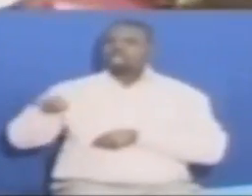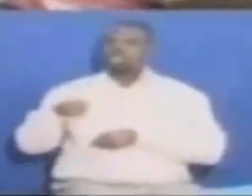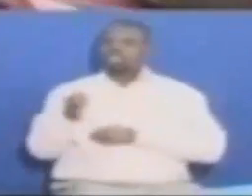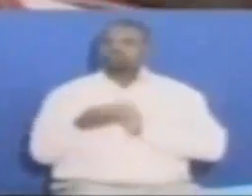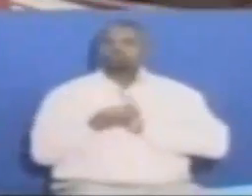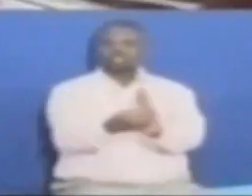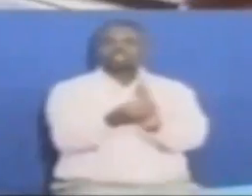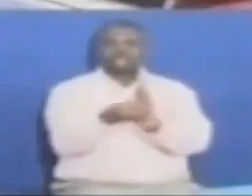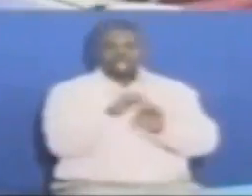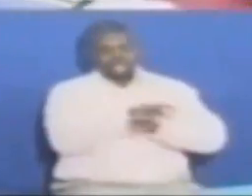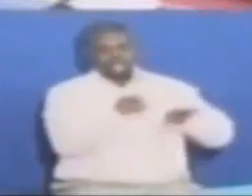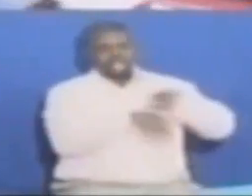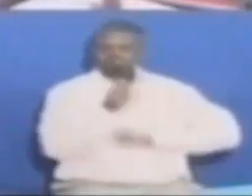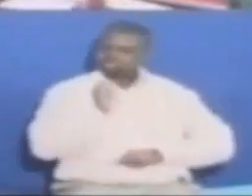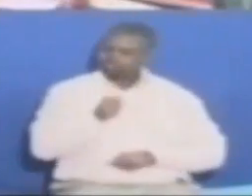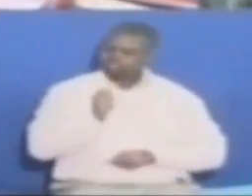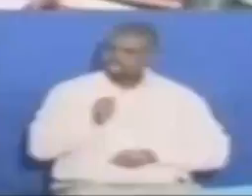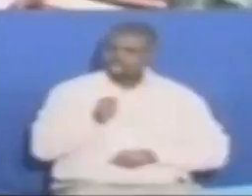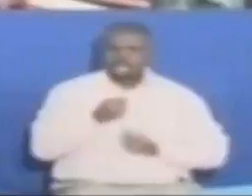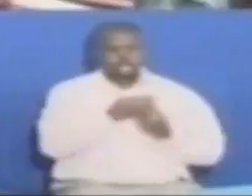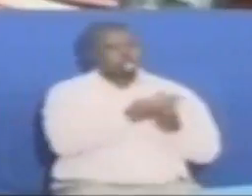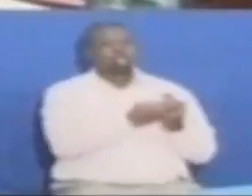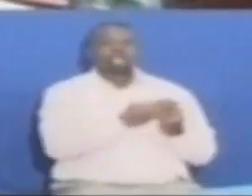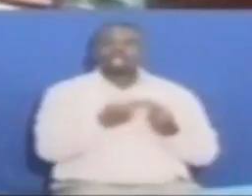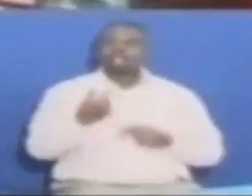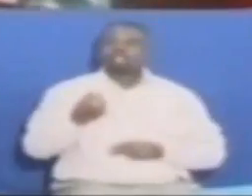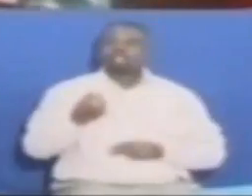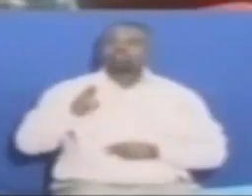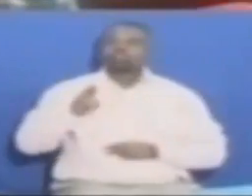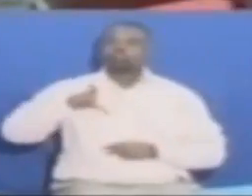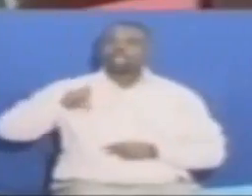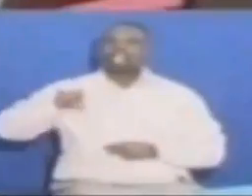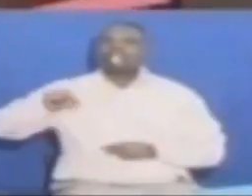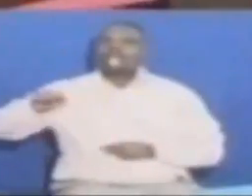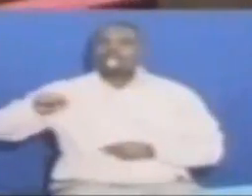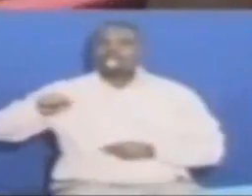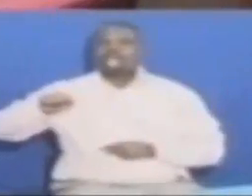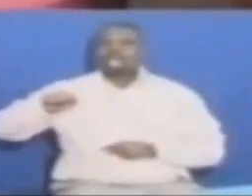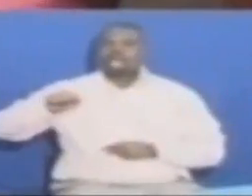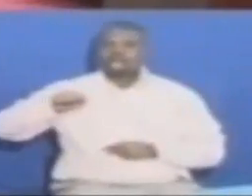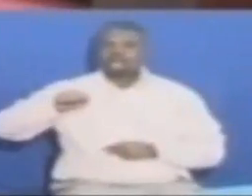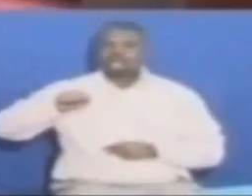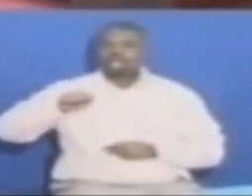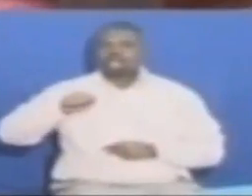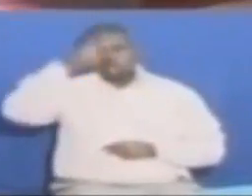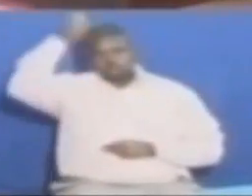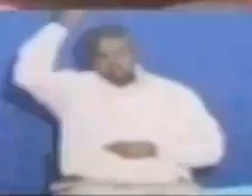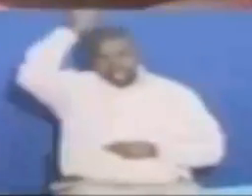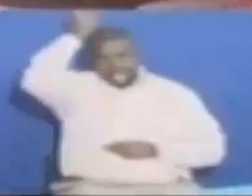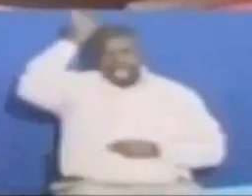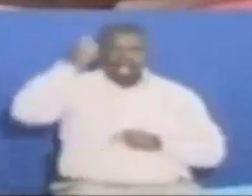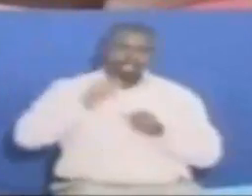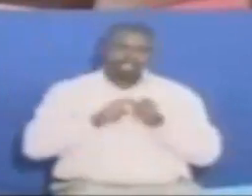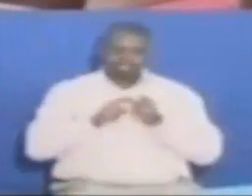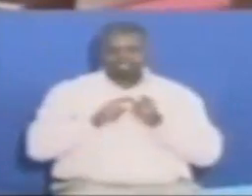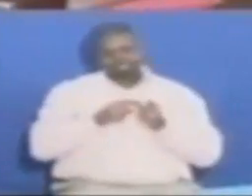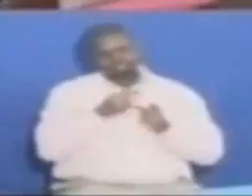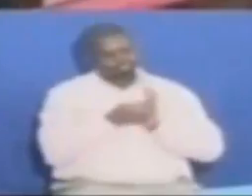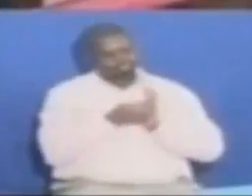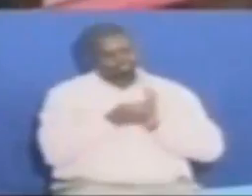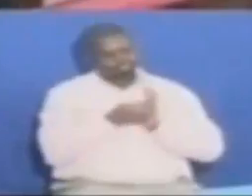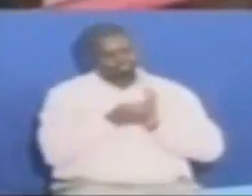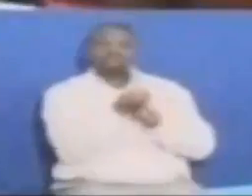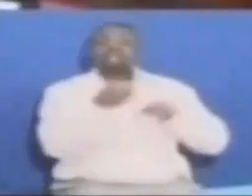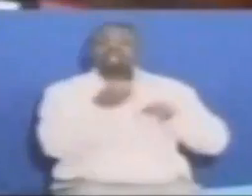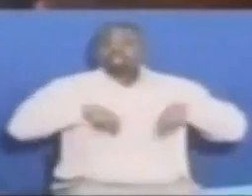Ackson ambaye ndiye atakuwa kiongozi wa shughuli za leo katika bunge hili la Jamhuri ya